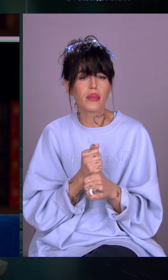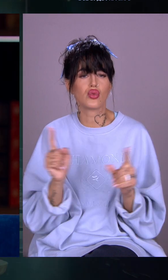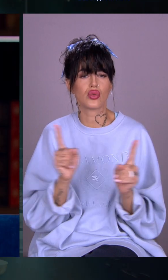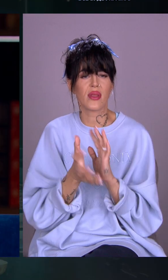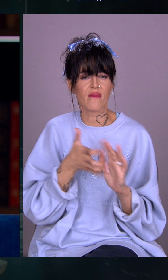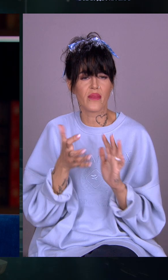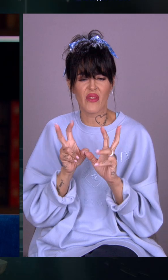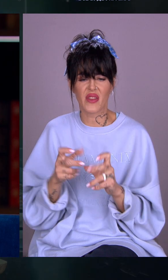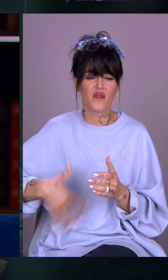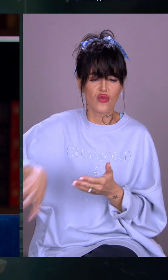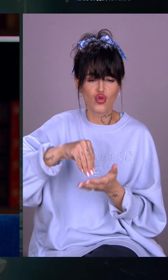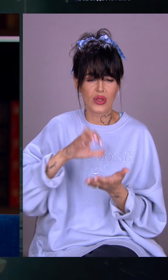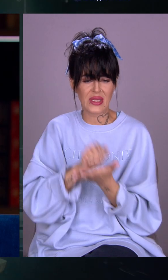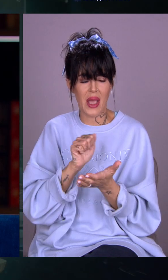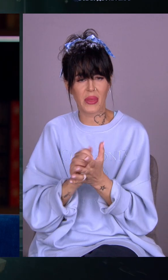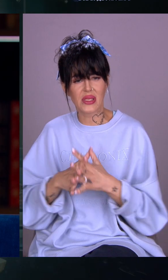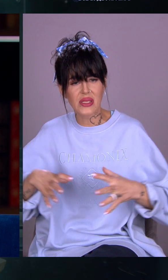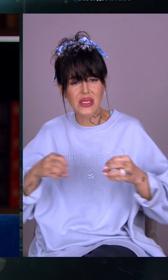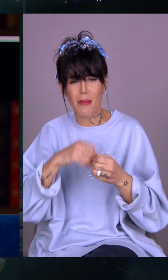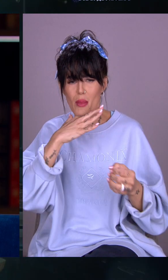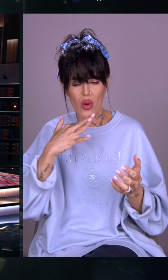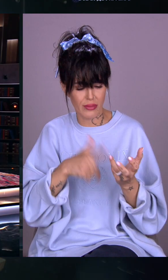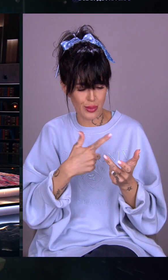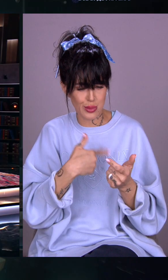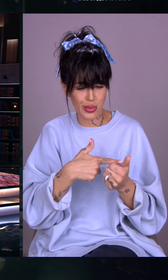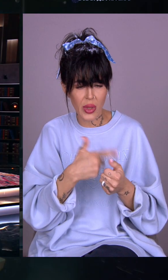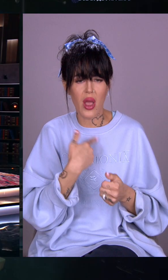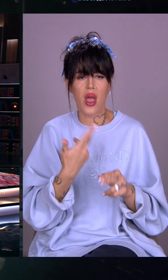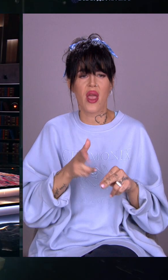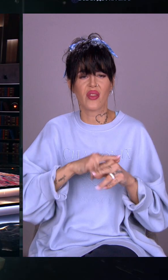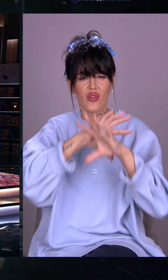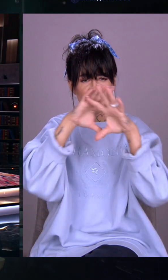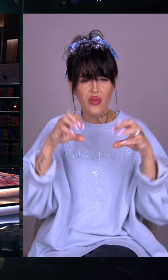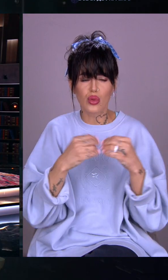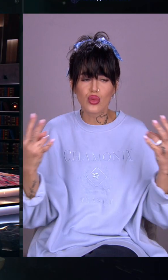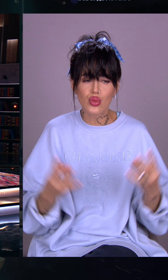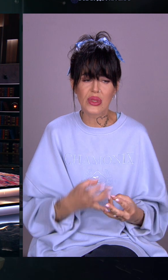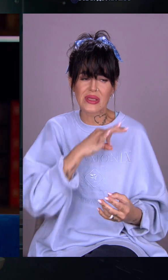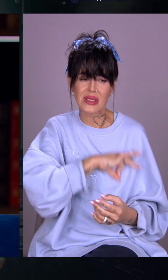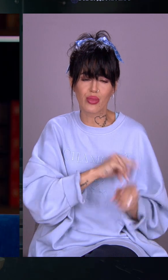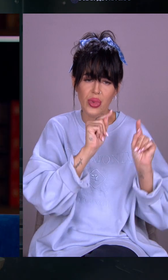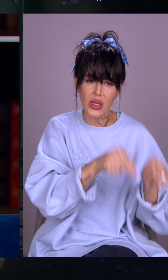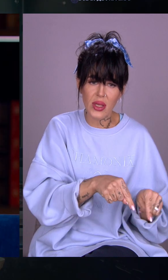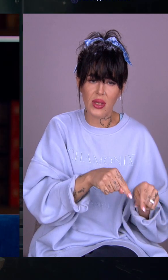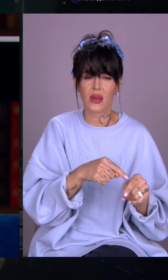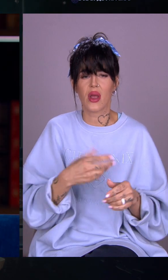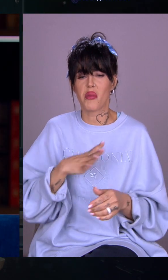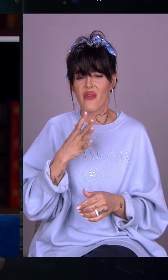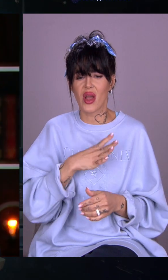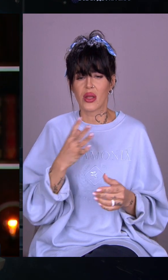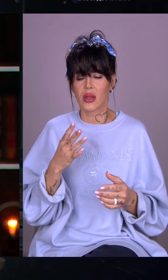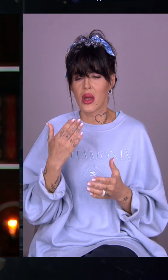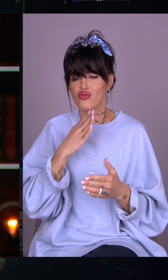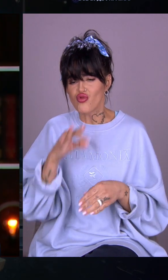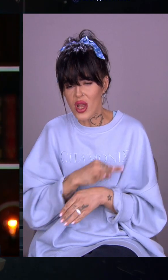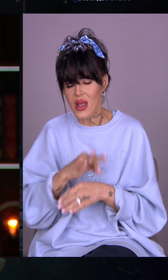Тому що фактично купу роботи там, молодшого медичного персоналу, соцпрацівника, іноді навіть юриста виконують дружини, матері,